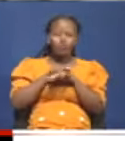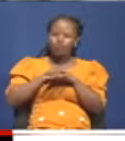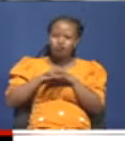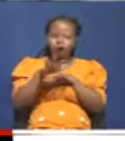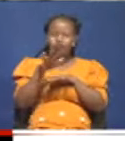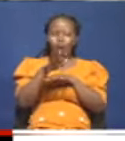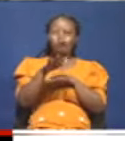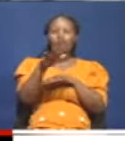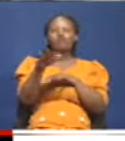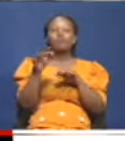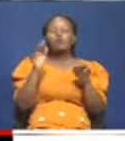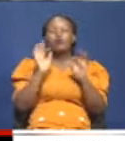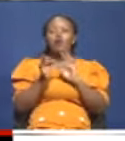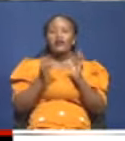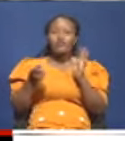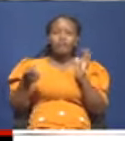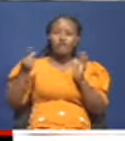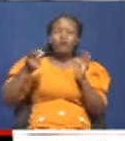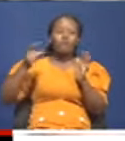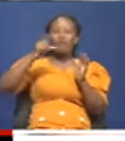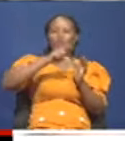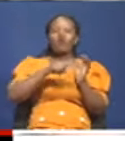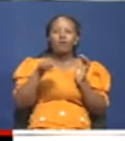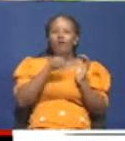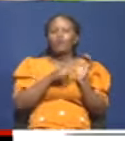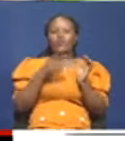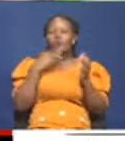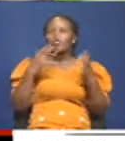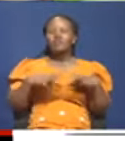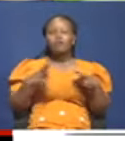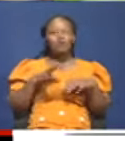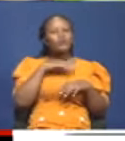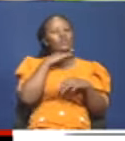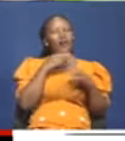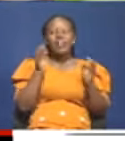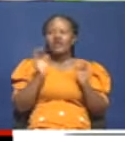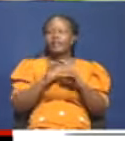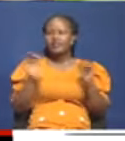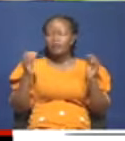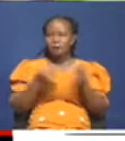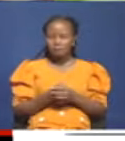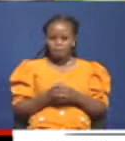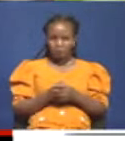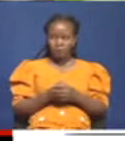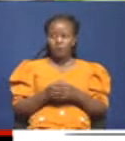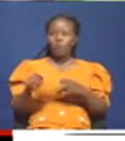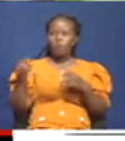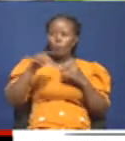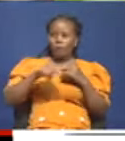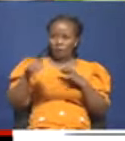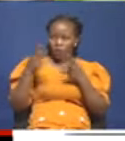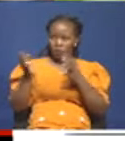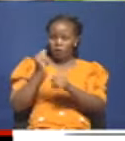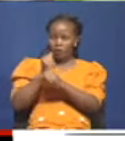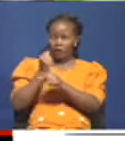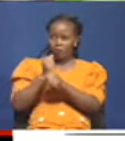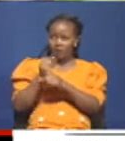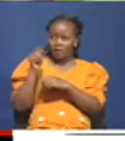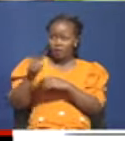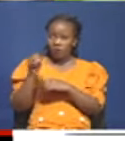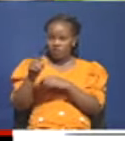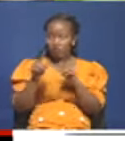ikiwa imeinuka, hatuwezi taka watu kuwapoteza watu. We are working on that and we already communicated to